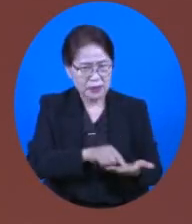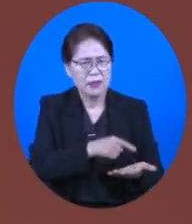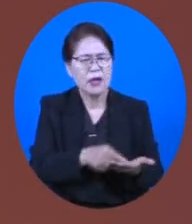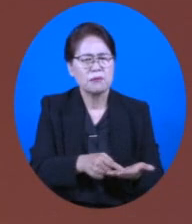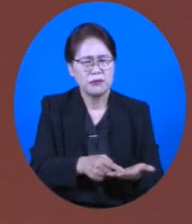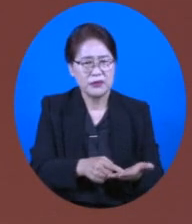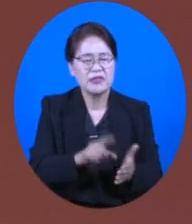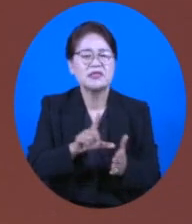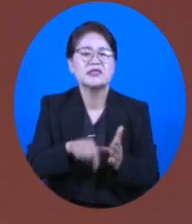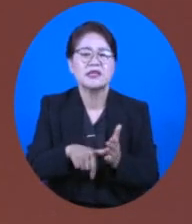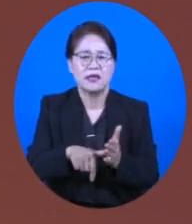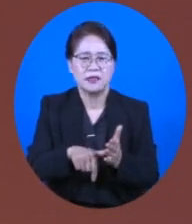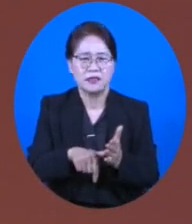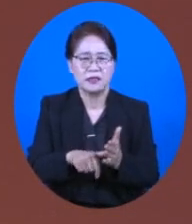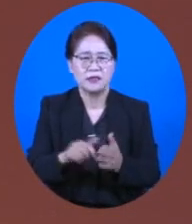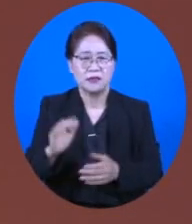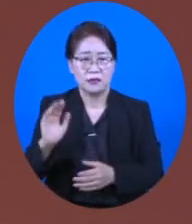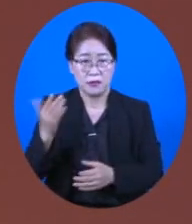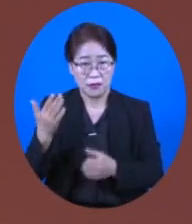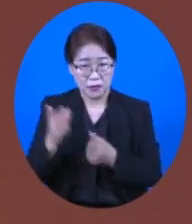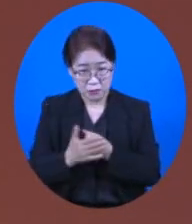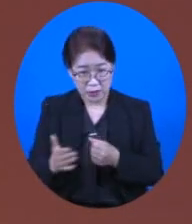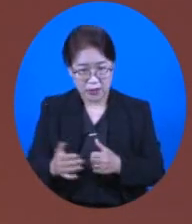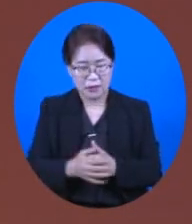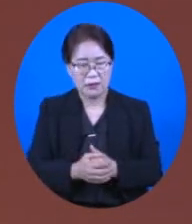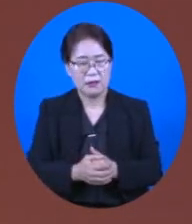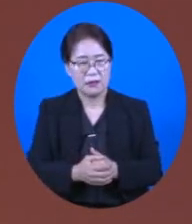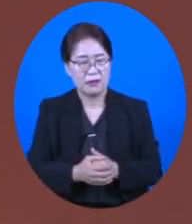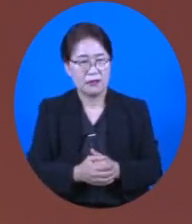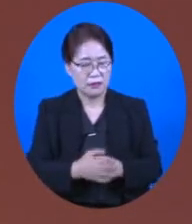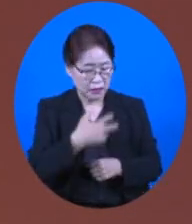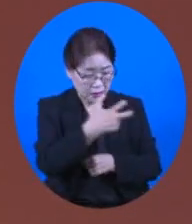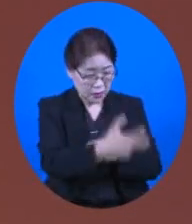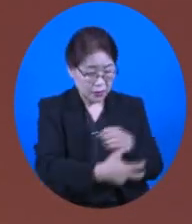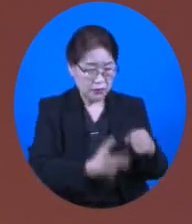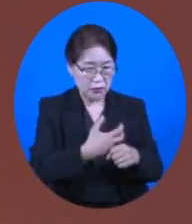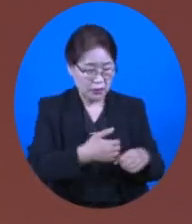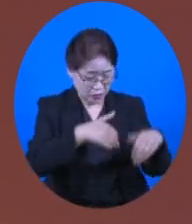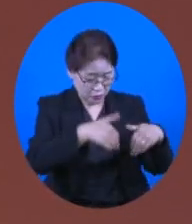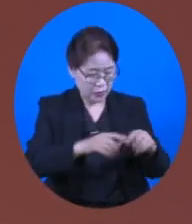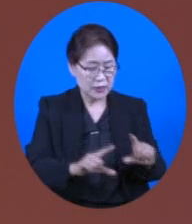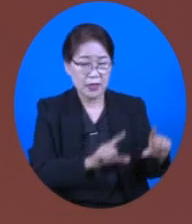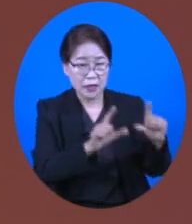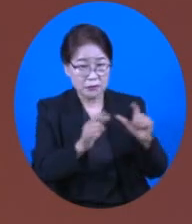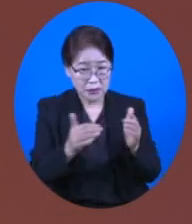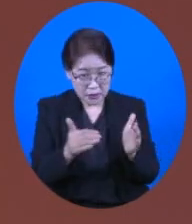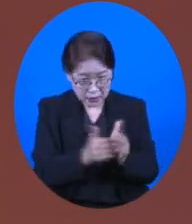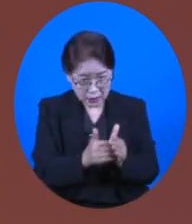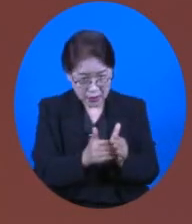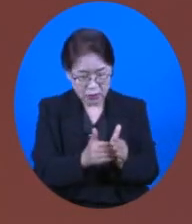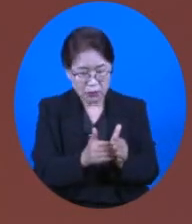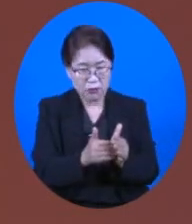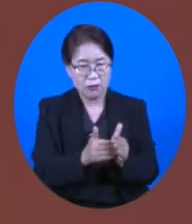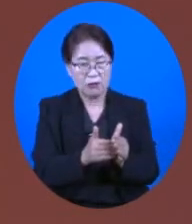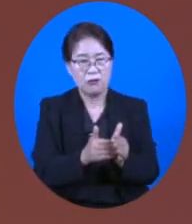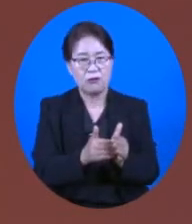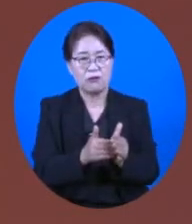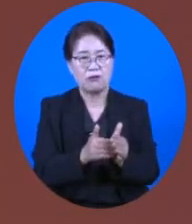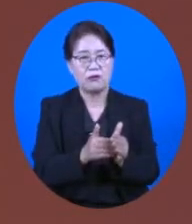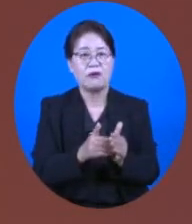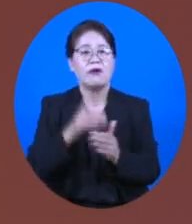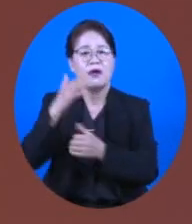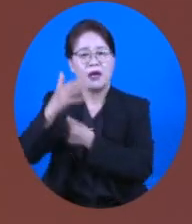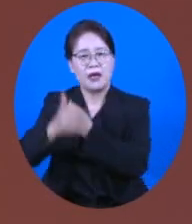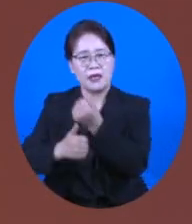그래요. 그래서 이제 70년의 포로 생활을 통하여 그들의 죄값이 치루어졌을 때에